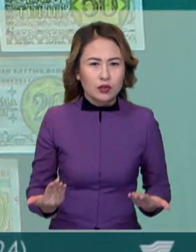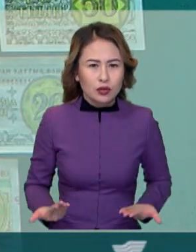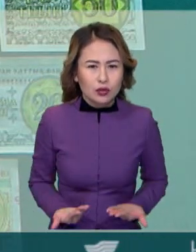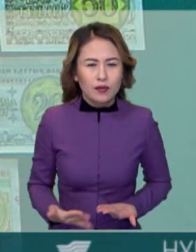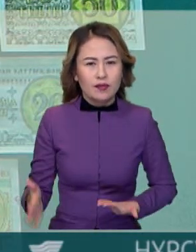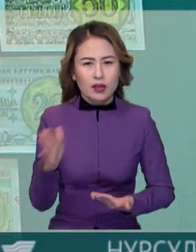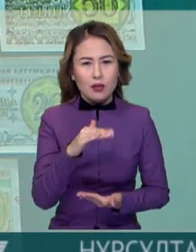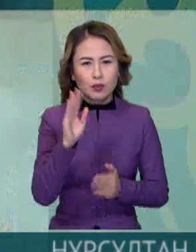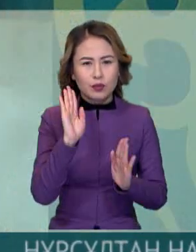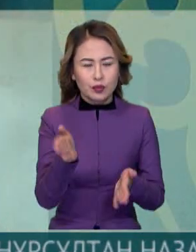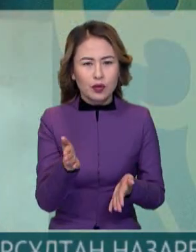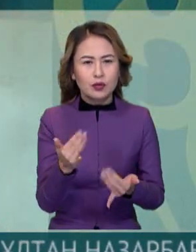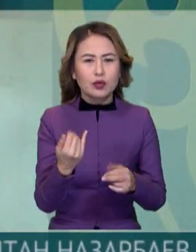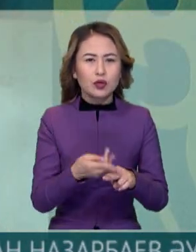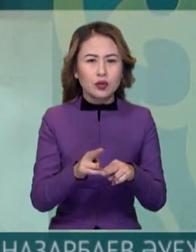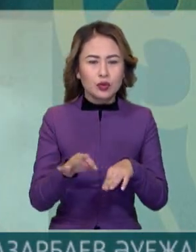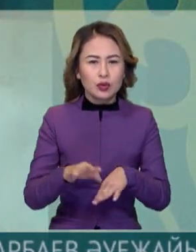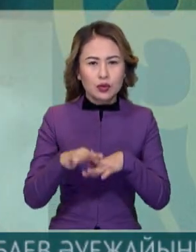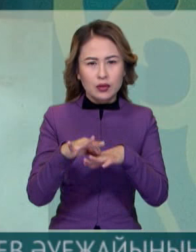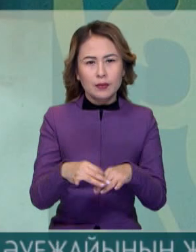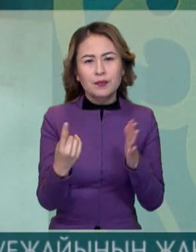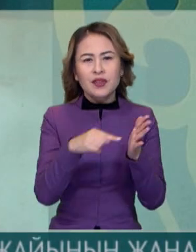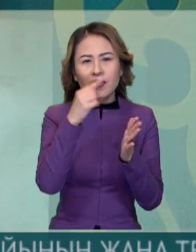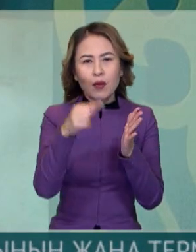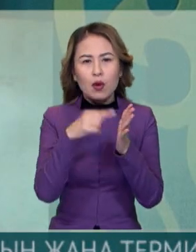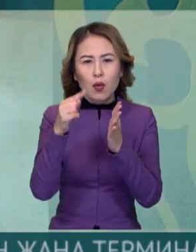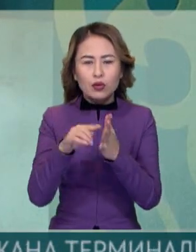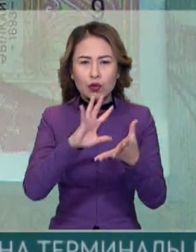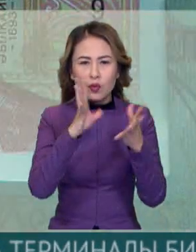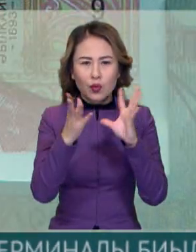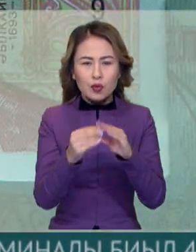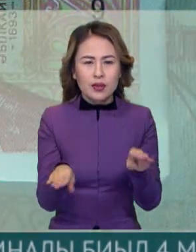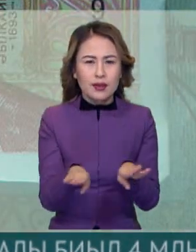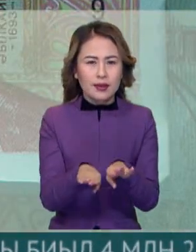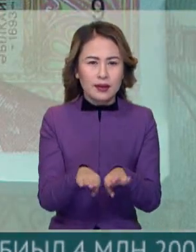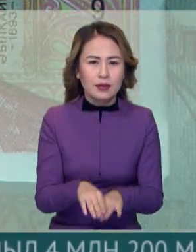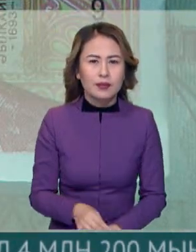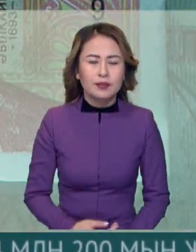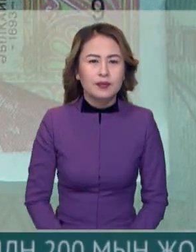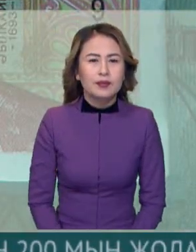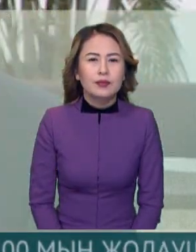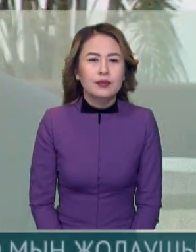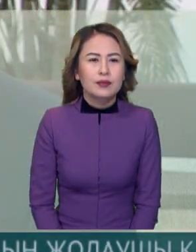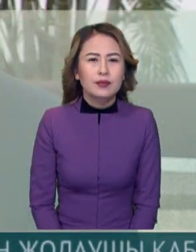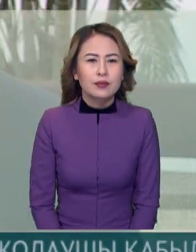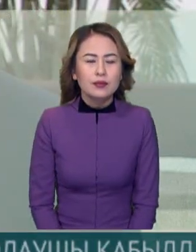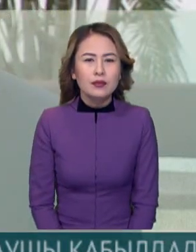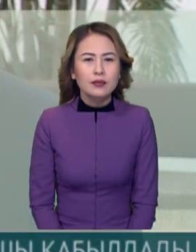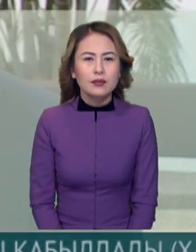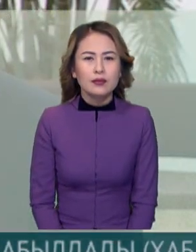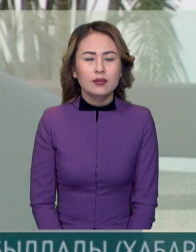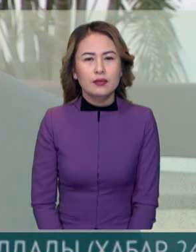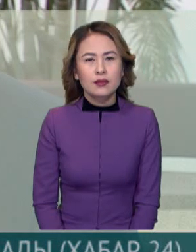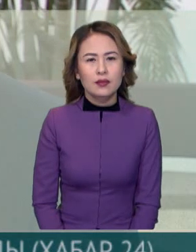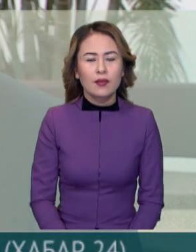жаһандық дәрежесін сипаттайды. Отандық сарапшылар жүргізген сауалнама қорытындысы осыған саяды. Сауалнама